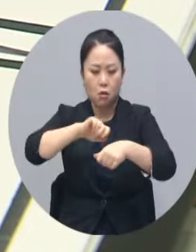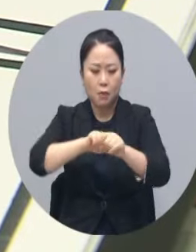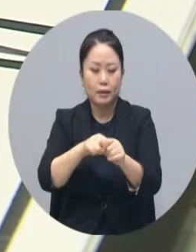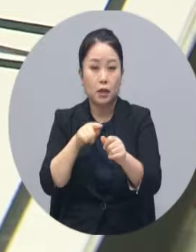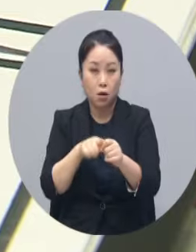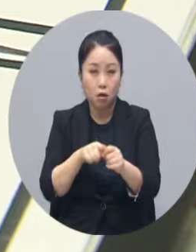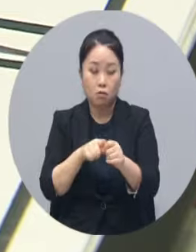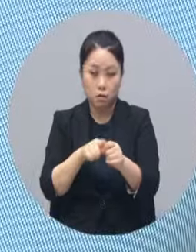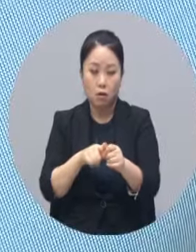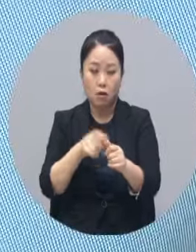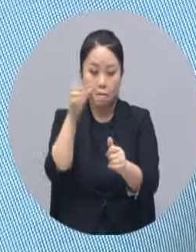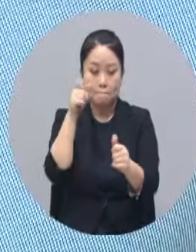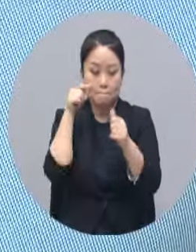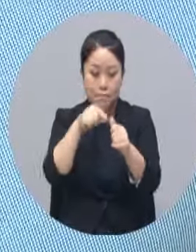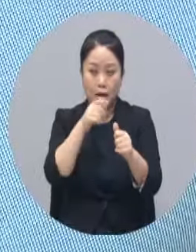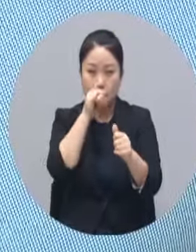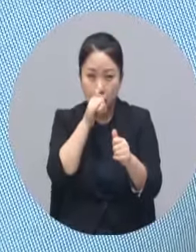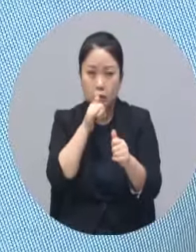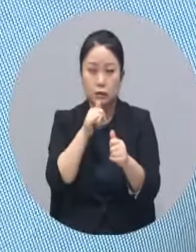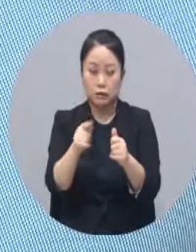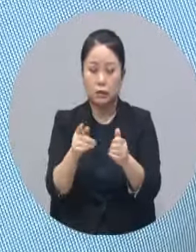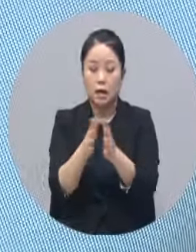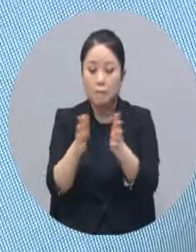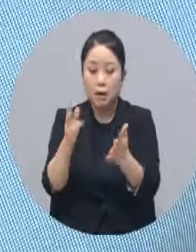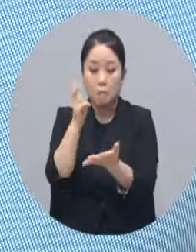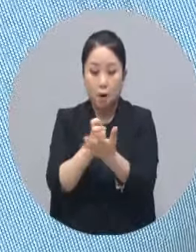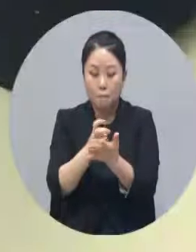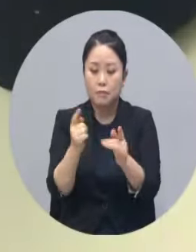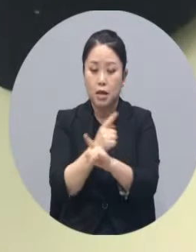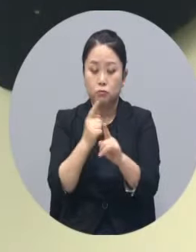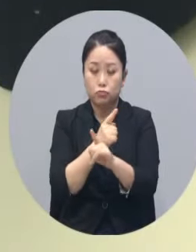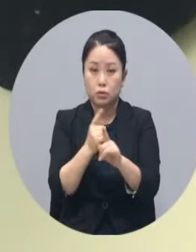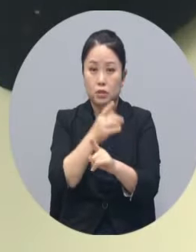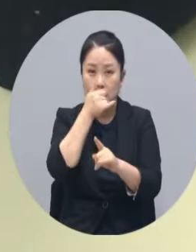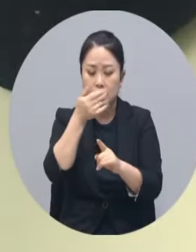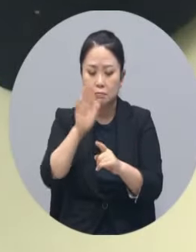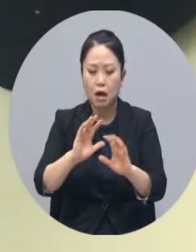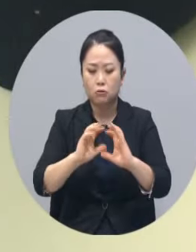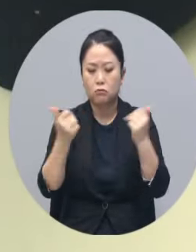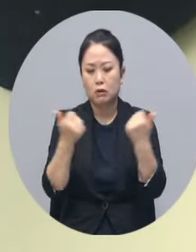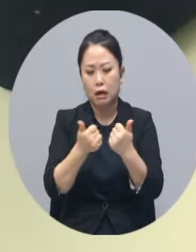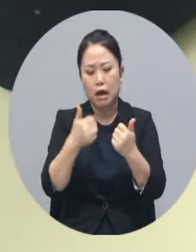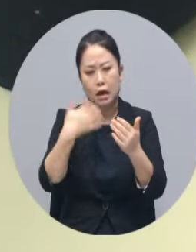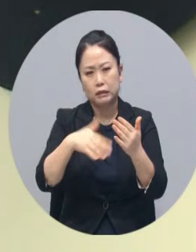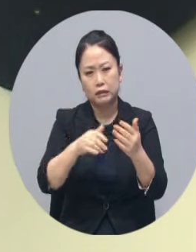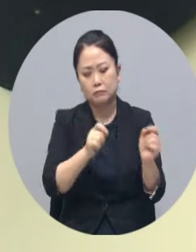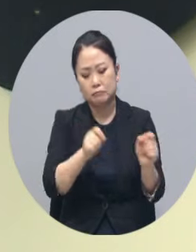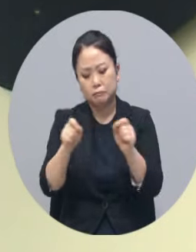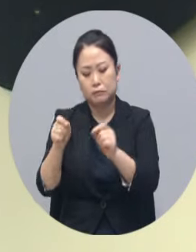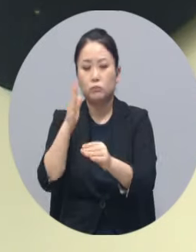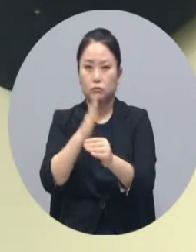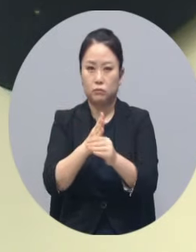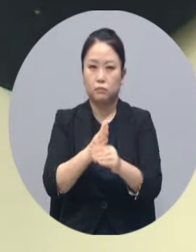공동주택관리법 일부 개정안이 발의됐지만 아직 국회에 계류 중입니다. MBC 뉴스 이승엽입니다.